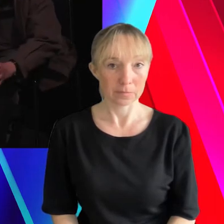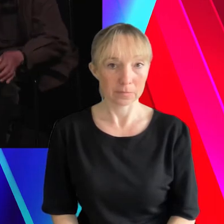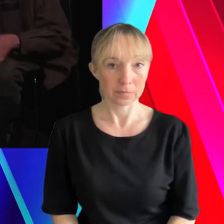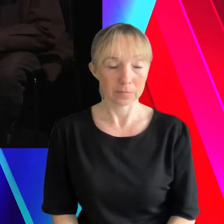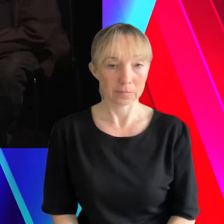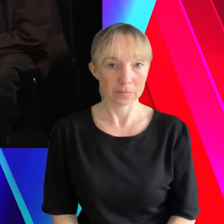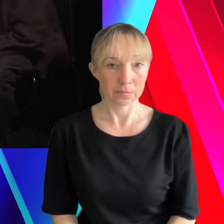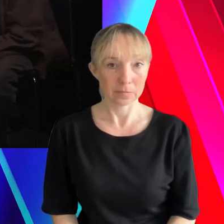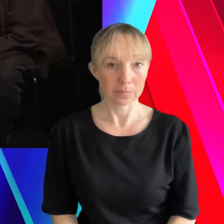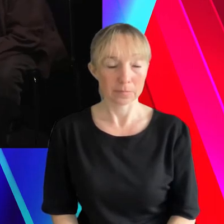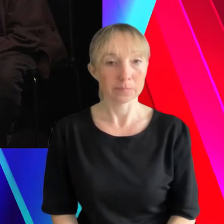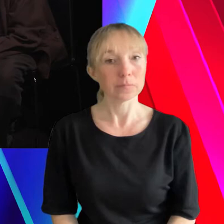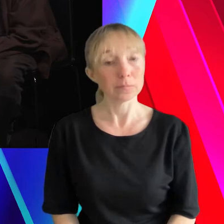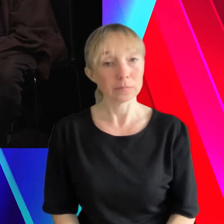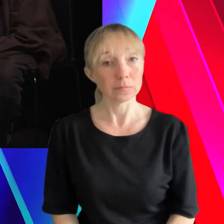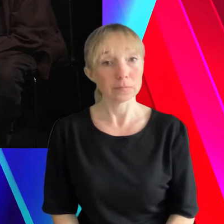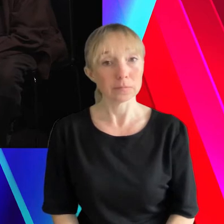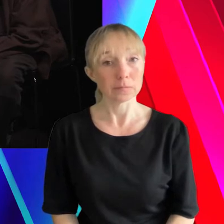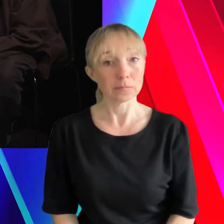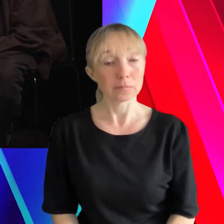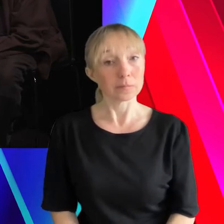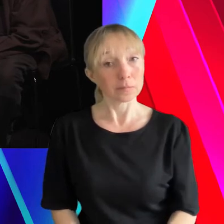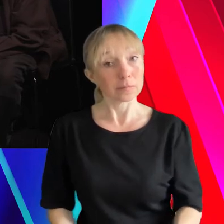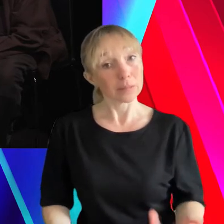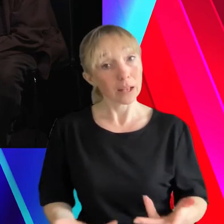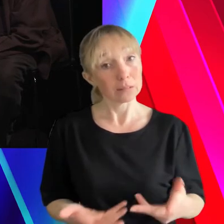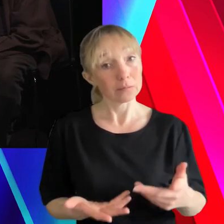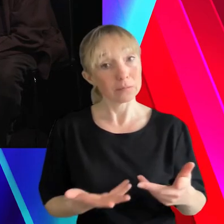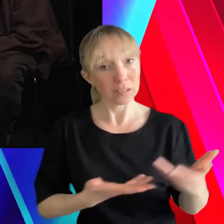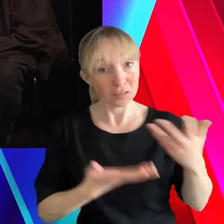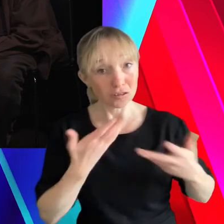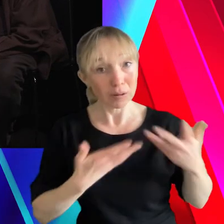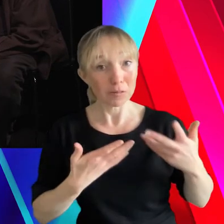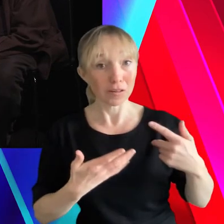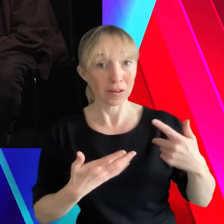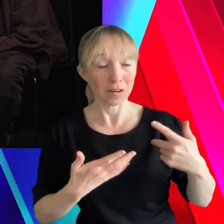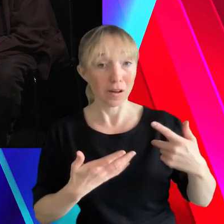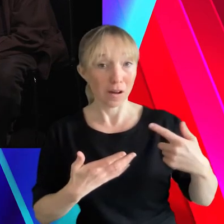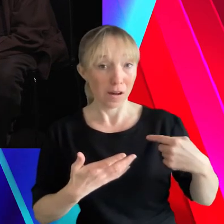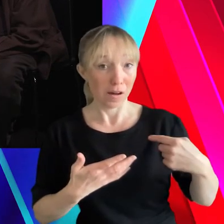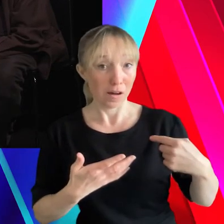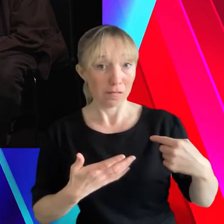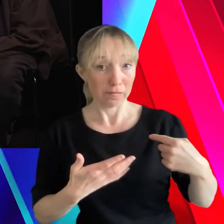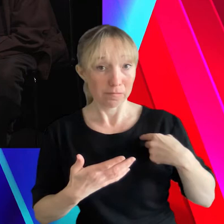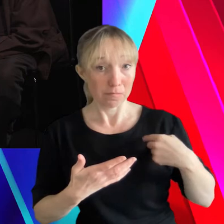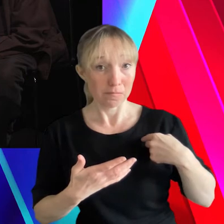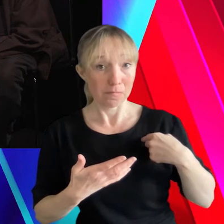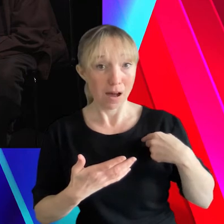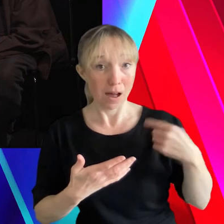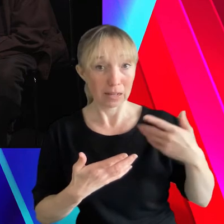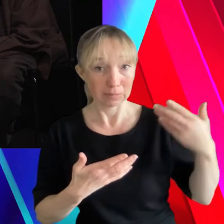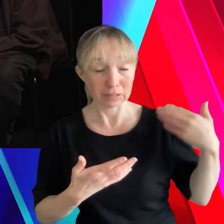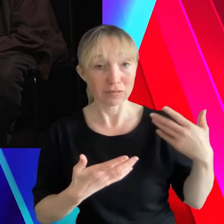من یاد گرفتم ازش and as the description that you just gave, I think that they are really valid about your